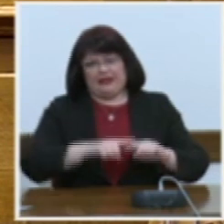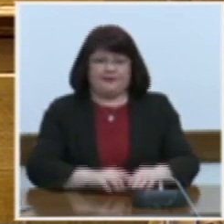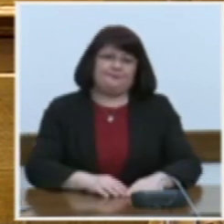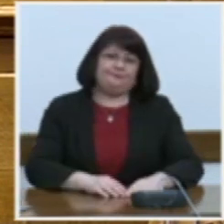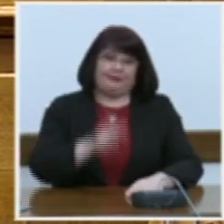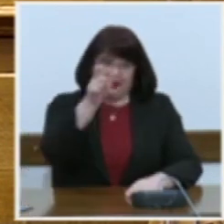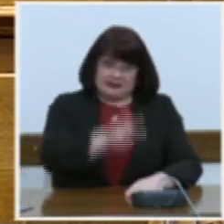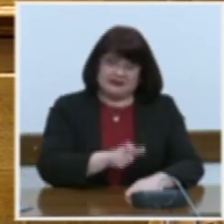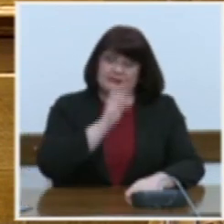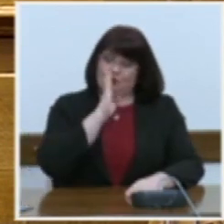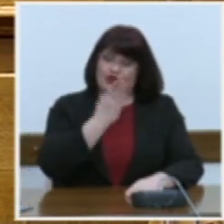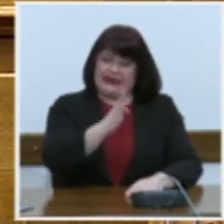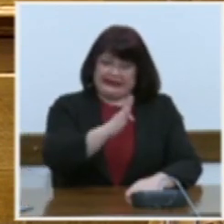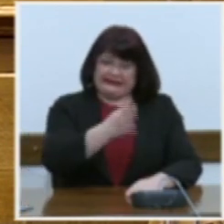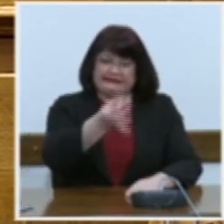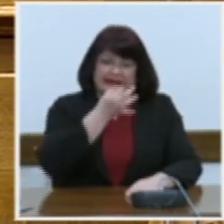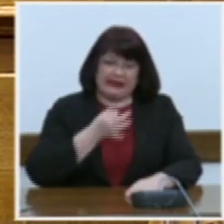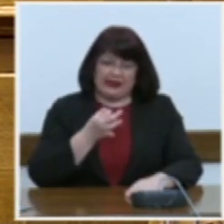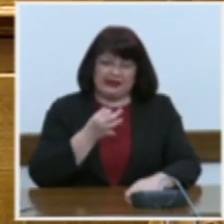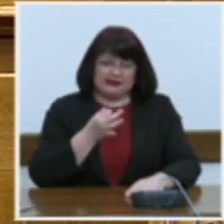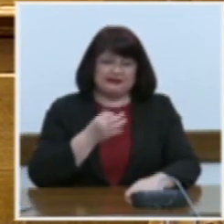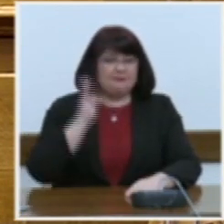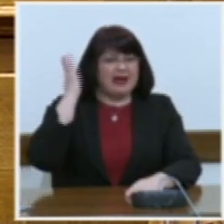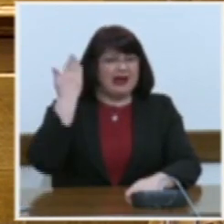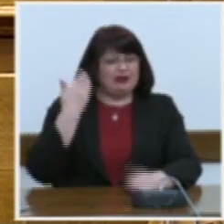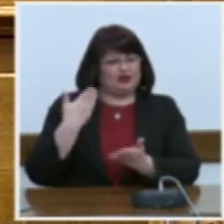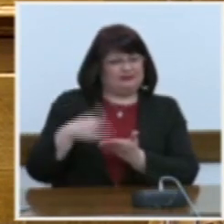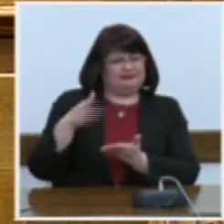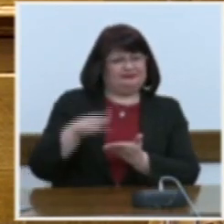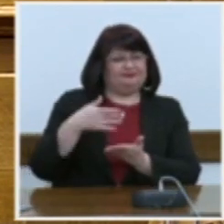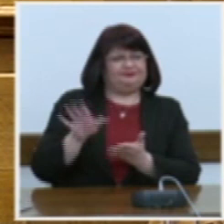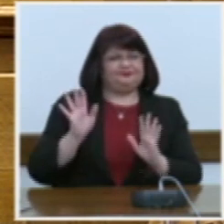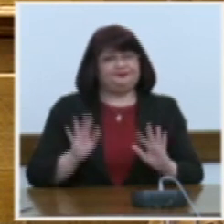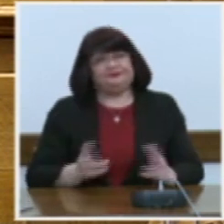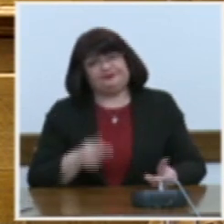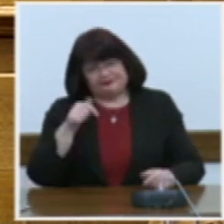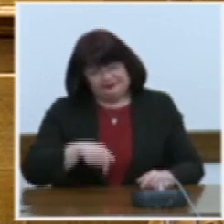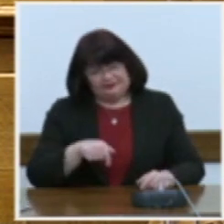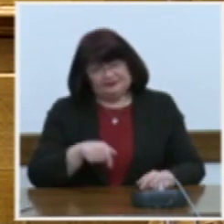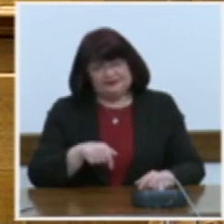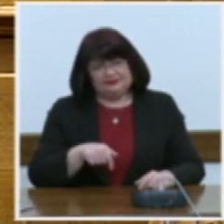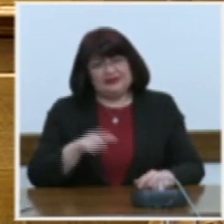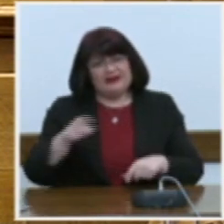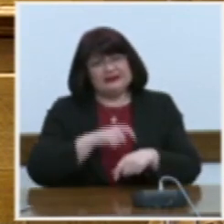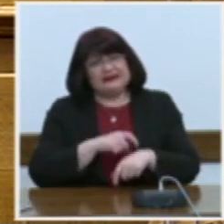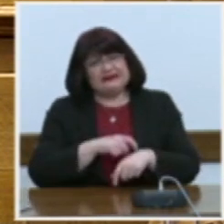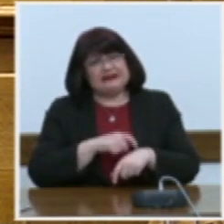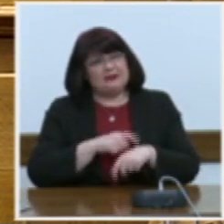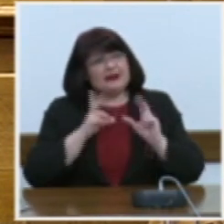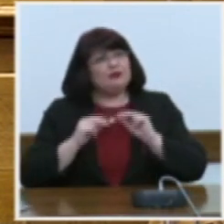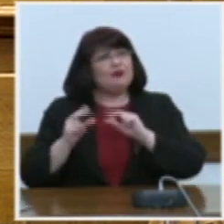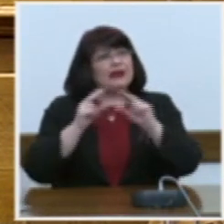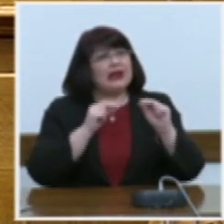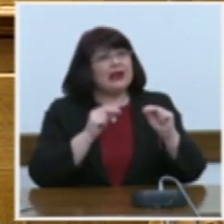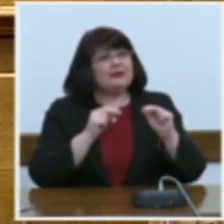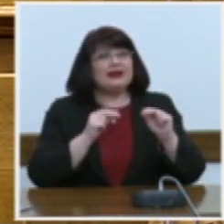Υποκρίνεστε ότι ξορκίζετε τάχα το παρελθόν, λες και τα πράγματα σήμερα, αυτή την ώρα που μιλάμε δηλαδή,